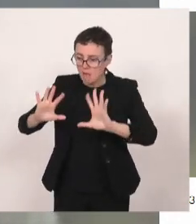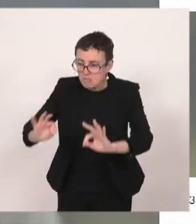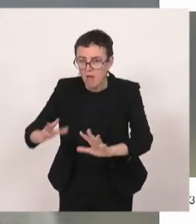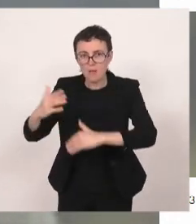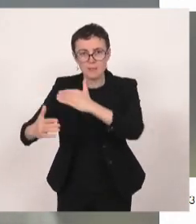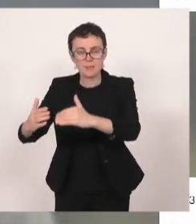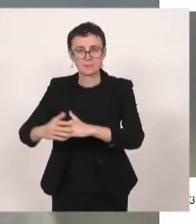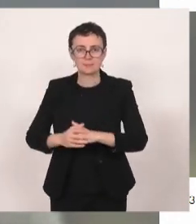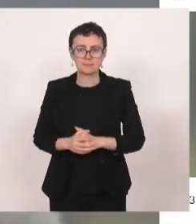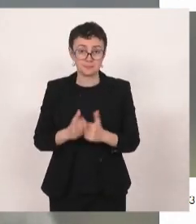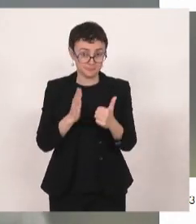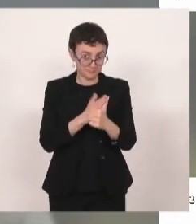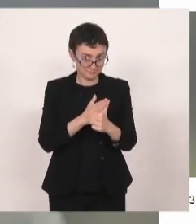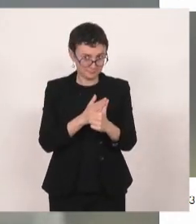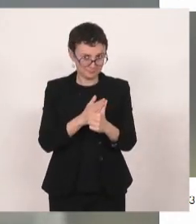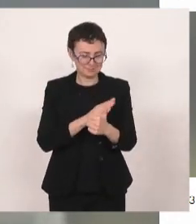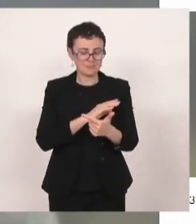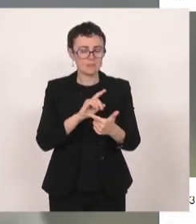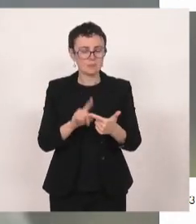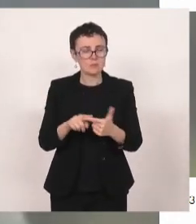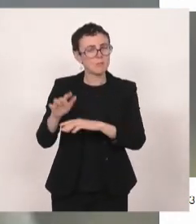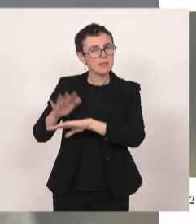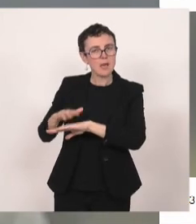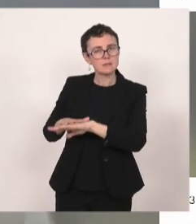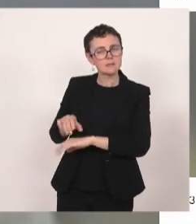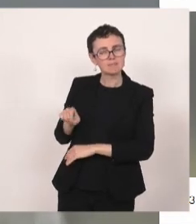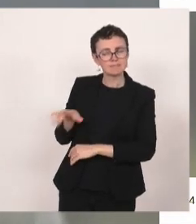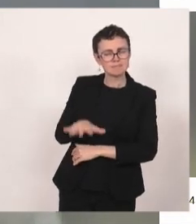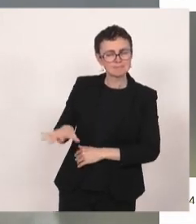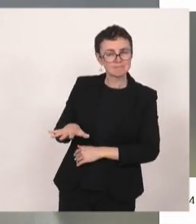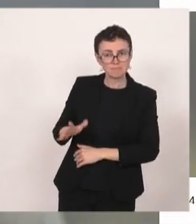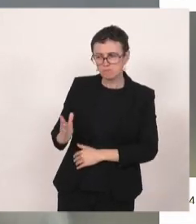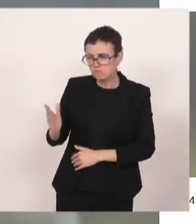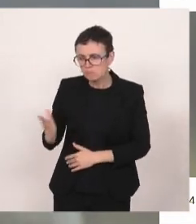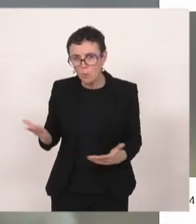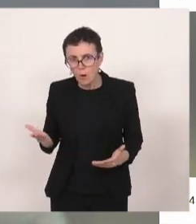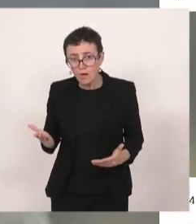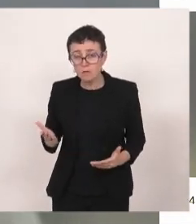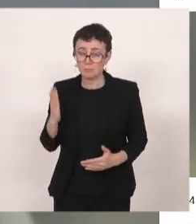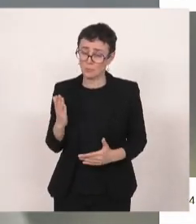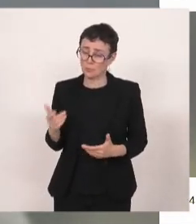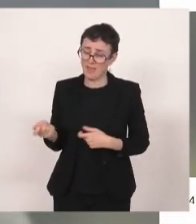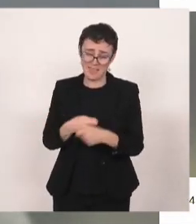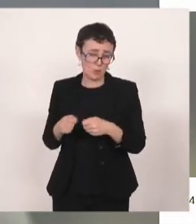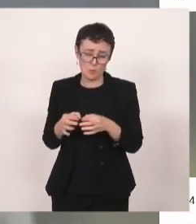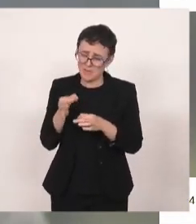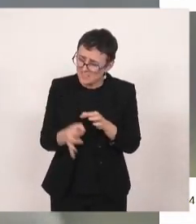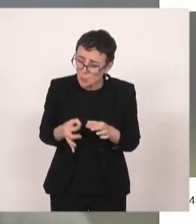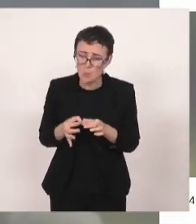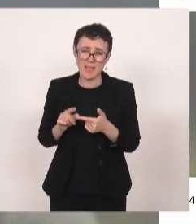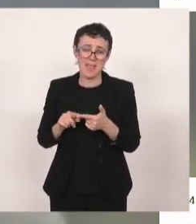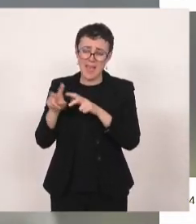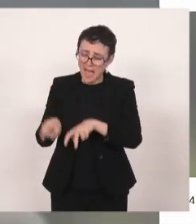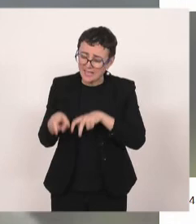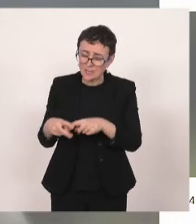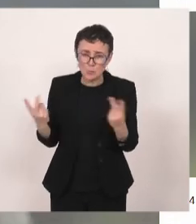des besoins de ces quartiers. De quoi ils ont besoin? Ils ont besoin d'économie circulaire, de ressourcerie, d'agriculture